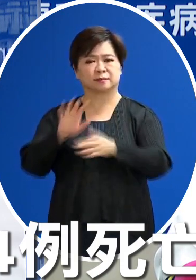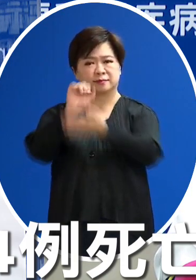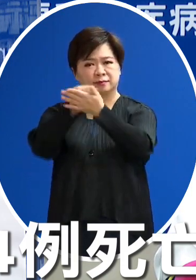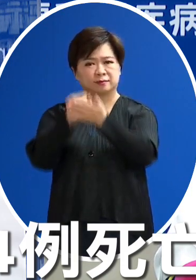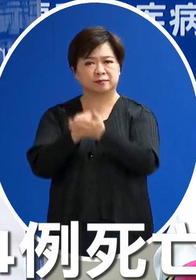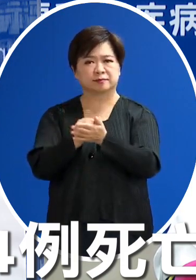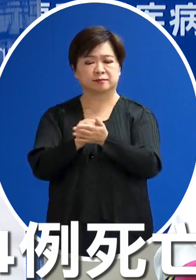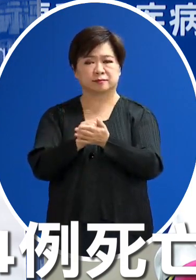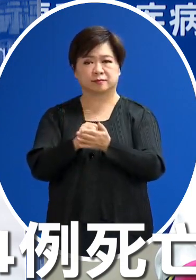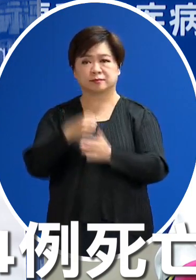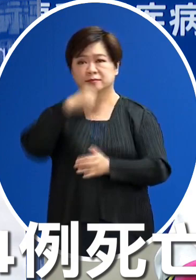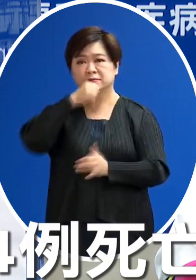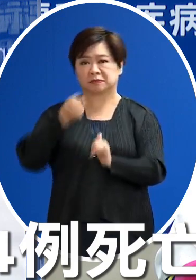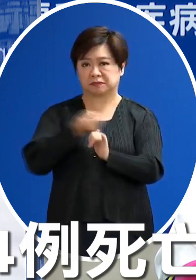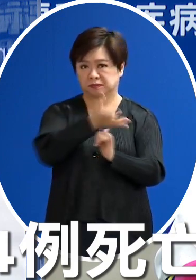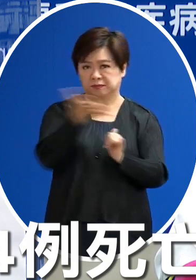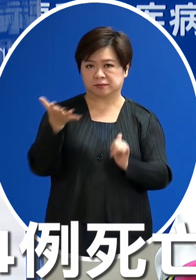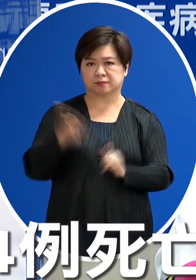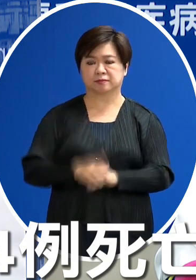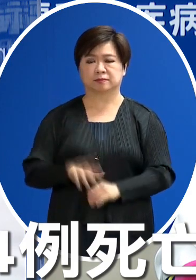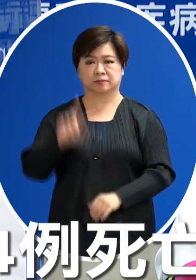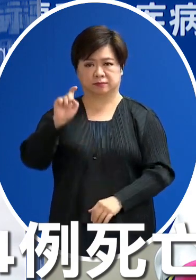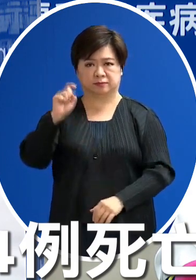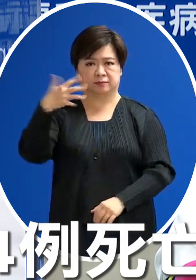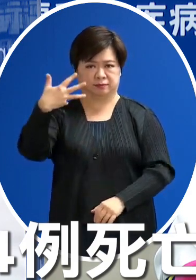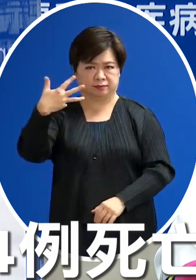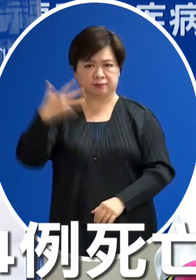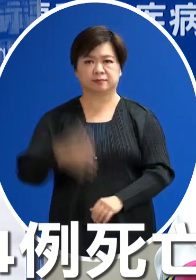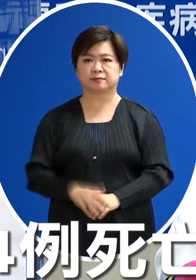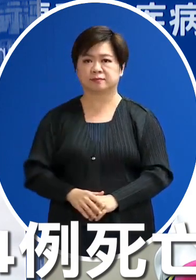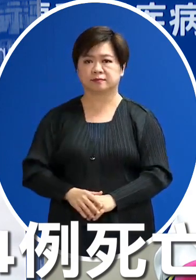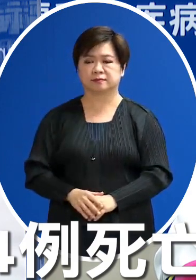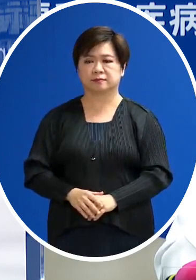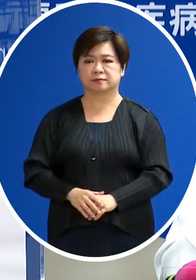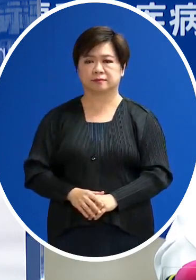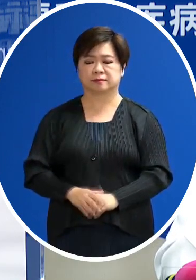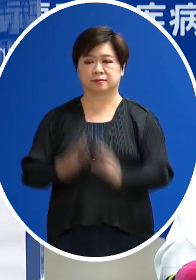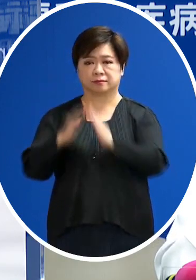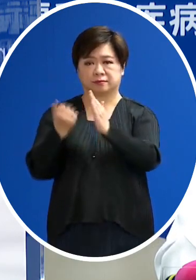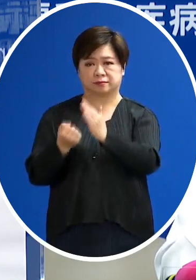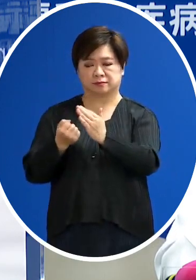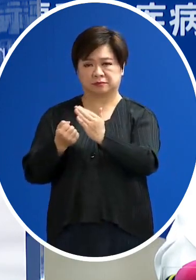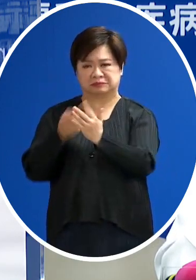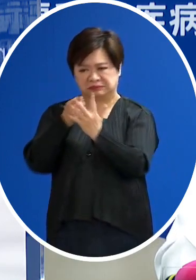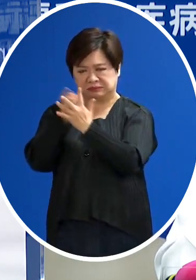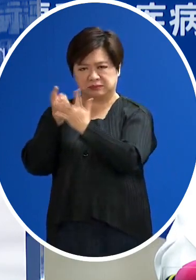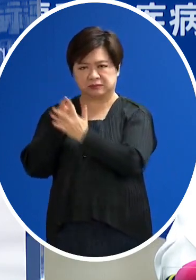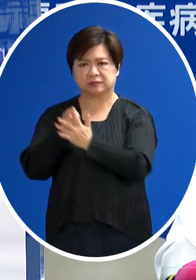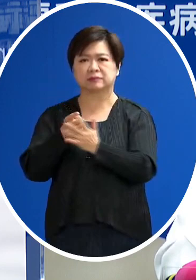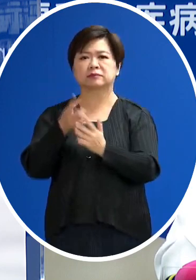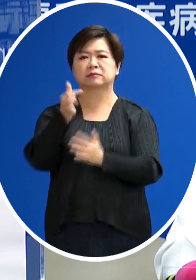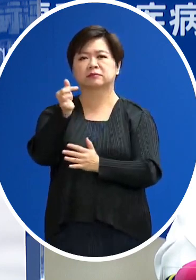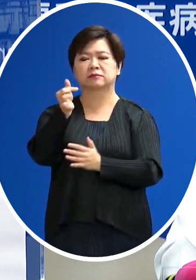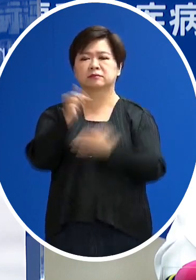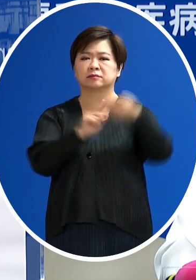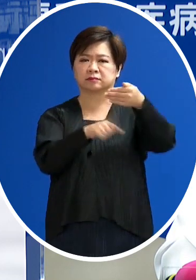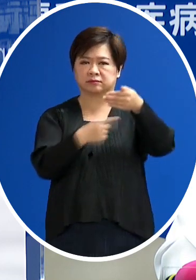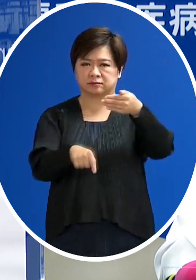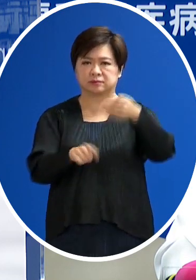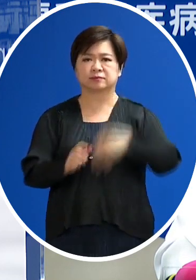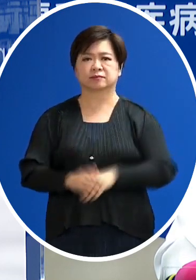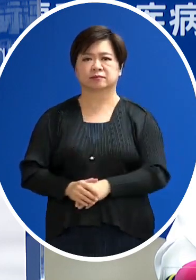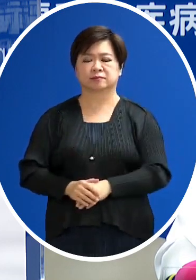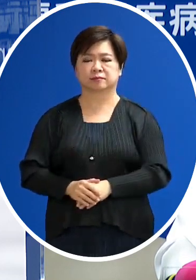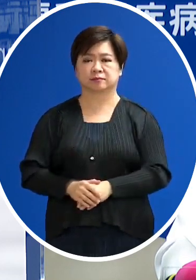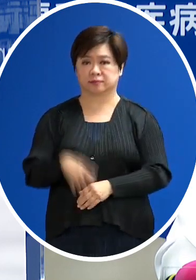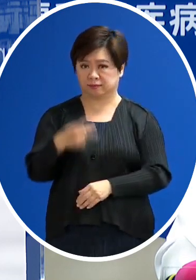有本土的病例哈，有18名哈，那居隔哈检验是阳性的有9名哈，那当